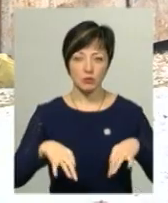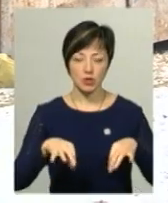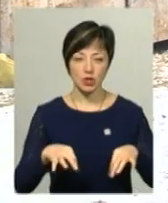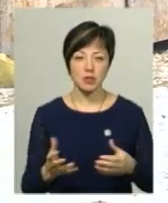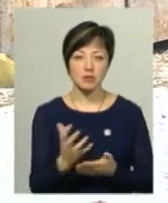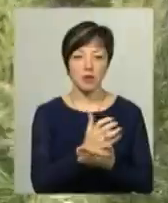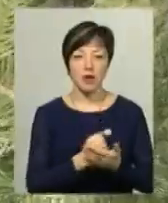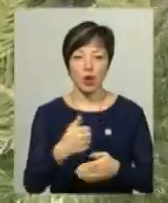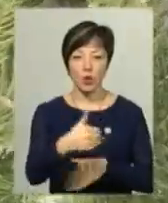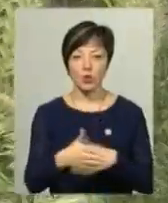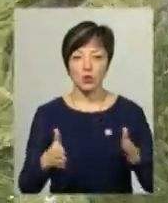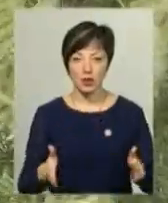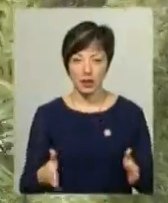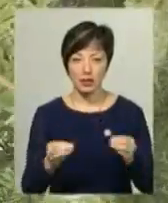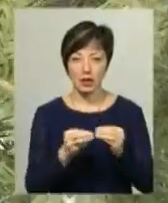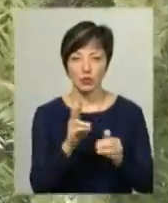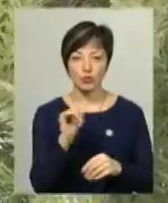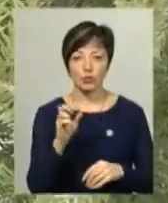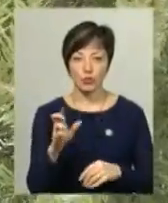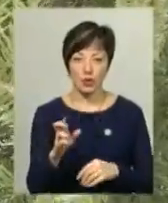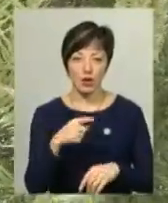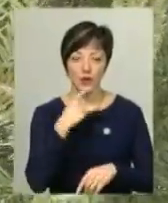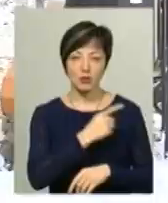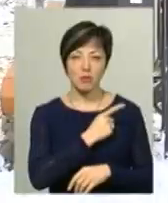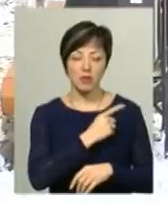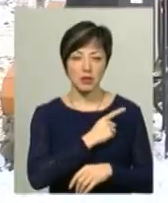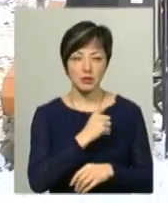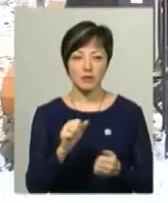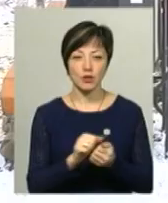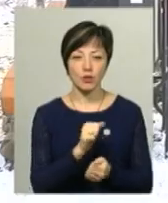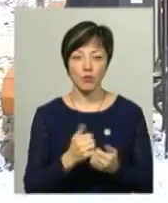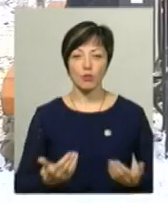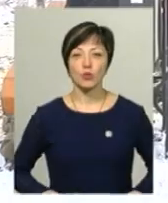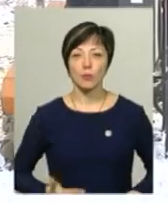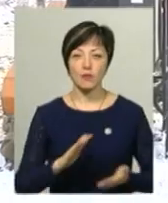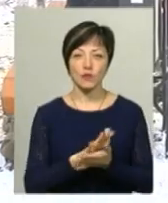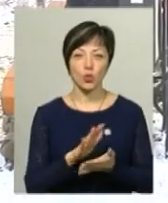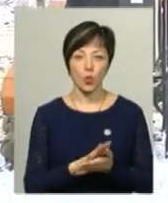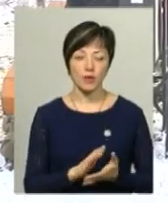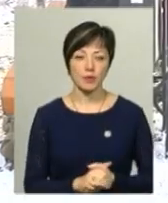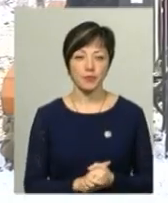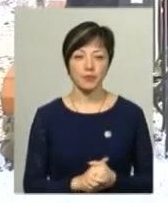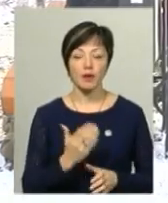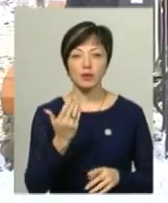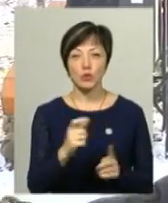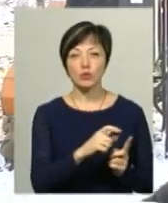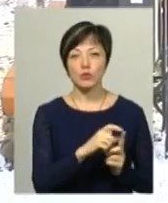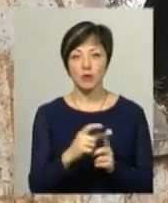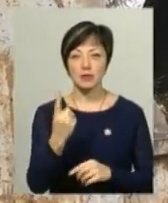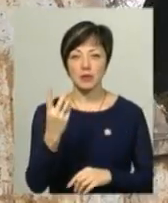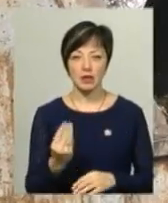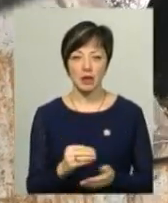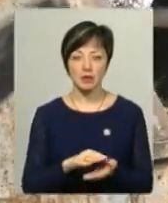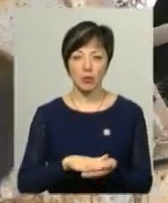збирають у контейнери ємністю 10 кубометрів, каже майстер полігону твердих побутових відходів Едуард Дашевський. За його словами, за день